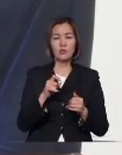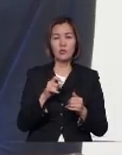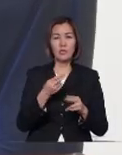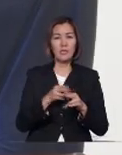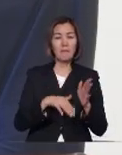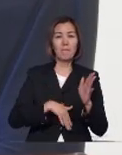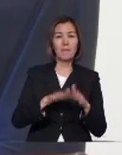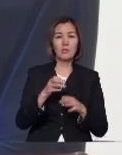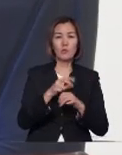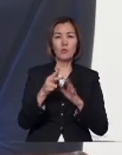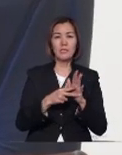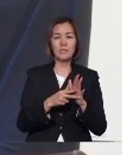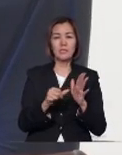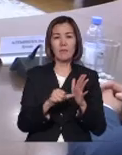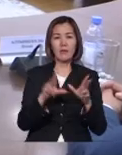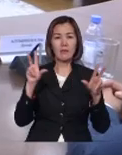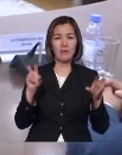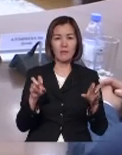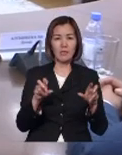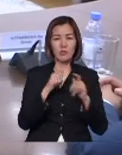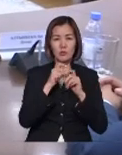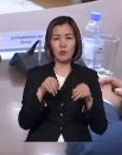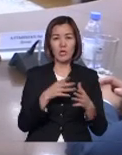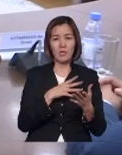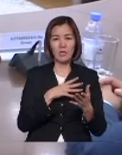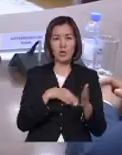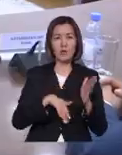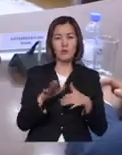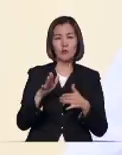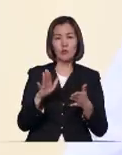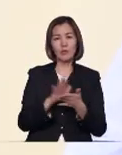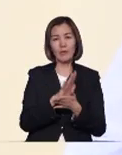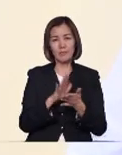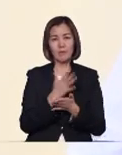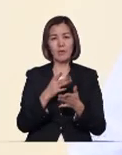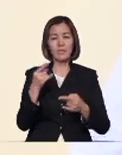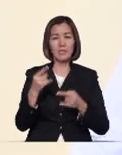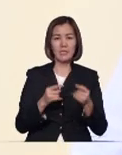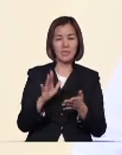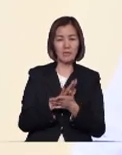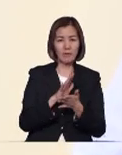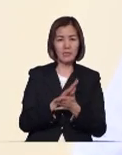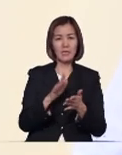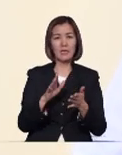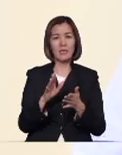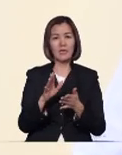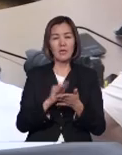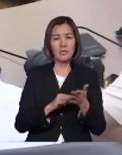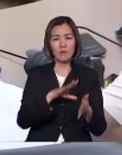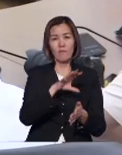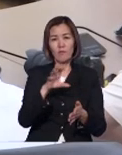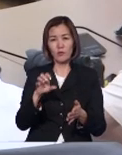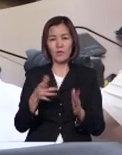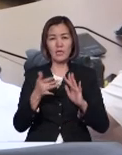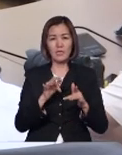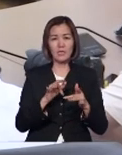шыққан 18 адам 6 номинация бойынша жүлде алды. Олар үздік баспа материалы, теледидар материалы, таспагер, фотосурет,